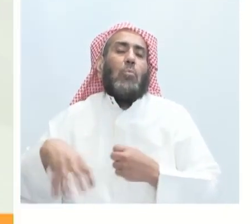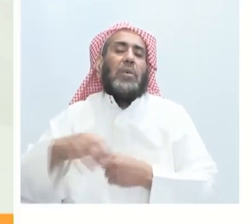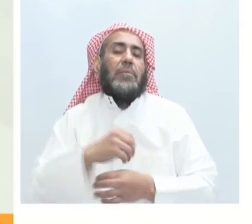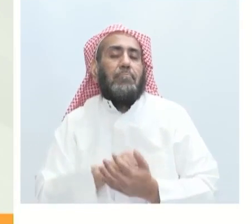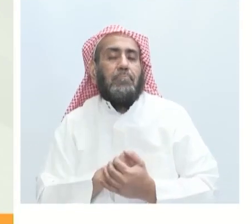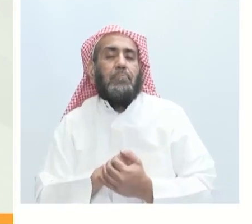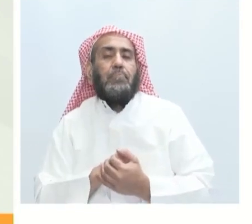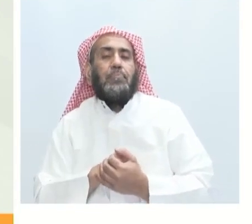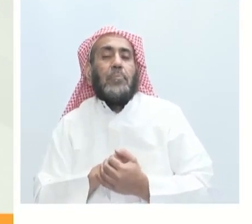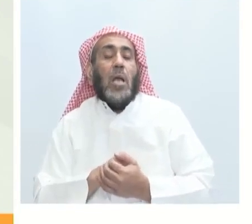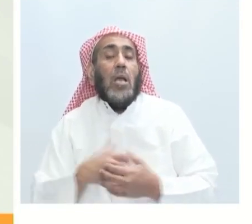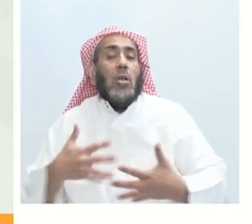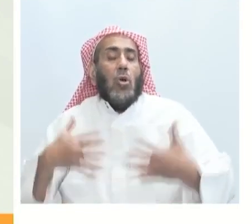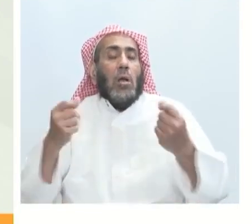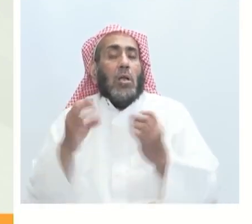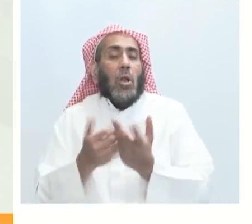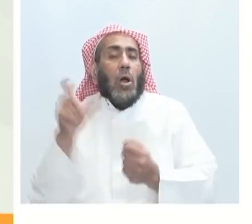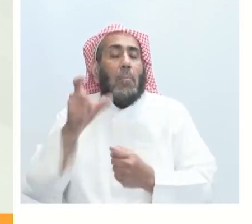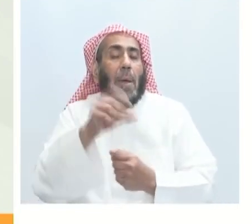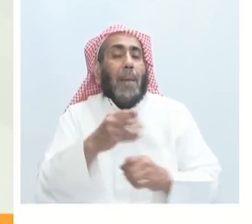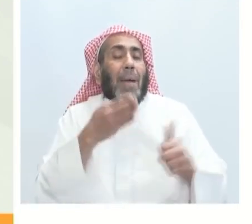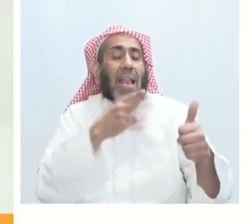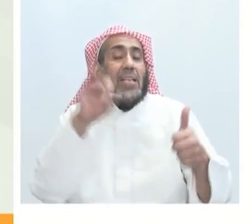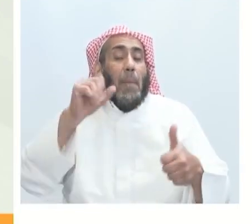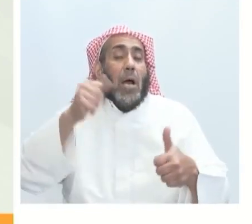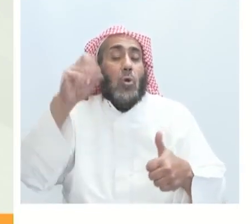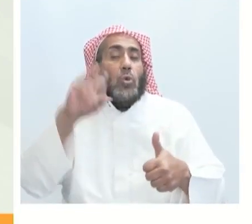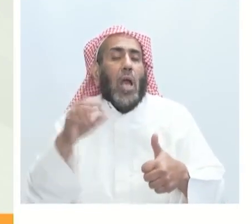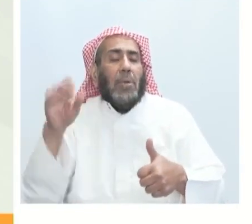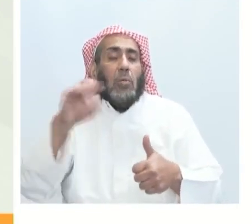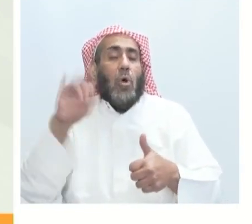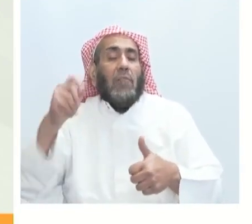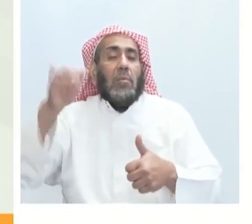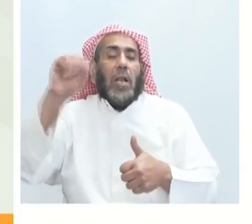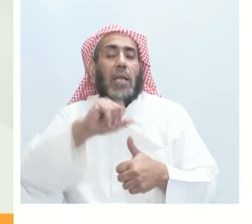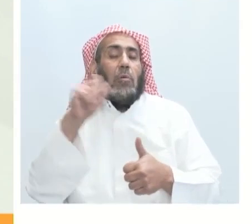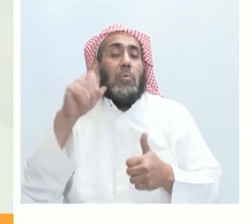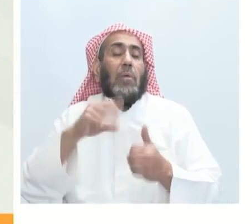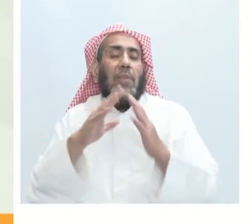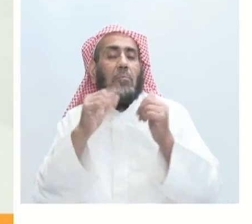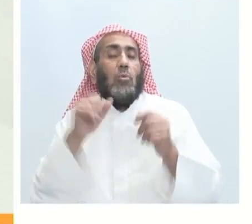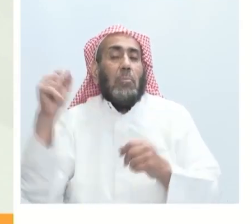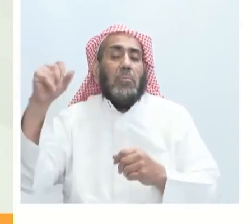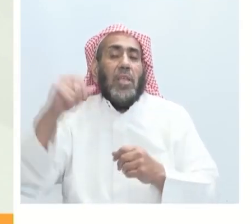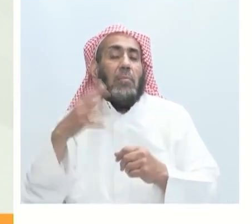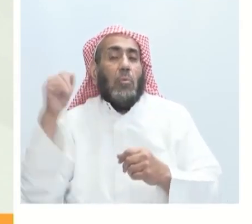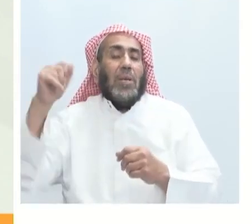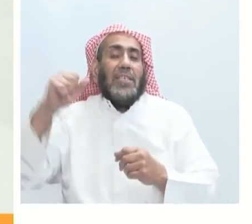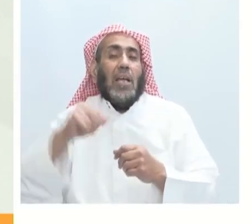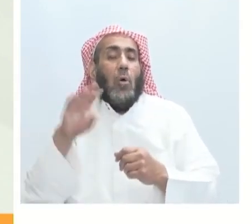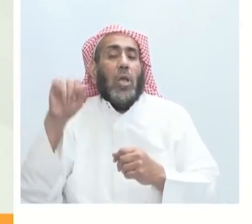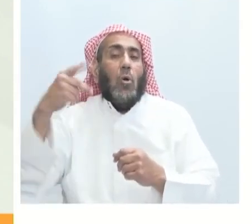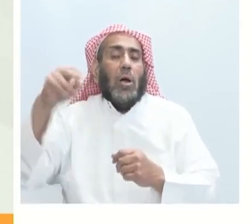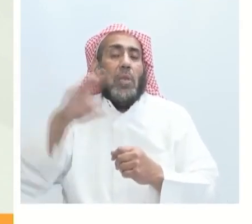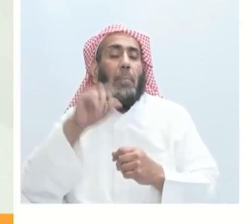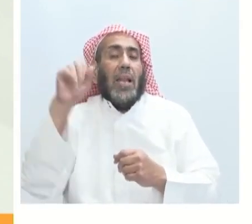امتهم شعراء مدرسه الاحياء ممن سار على نهج البارودي احمد شوقي محافظ ابراهيم واحمد محرم في مصر ومحمد بن عثيمين ابراهيم الغزاوي وعبد الله